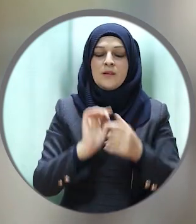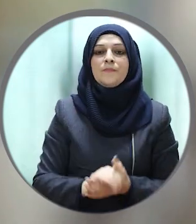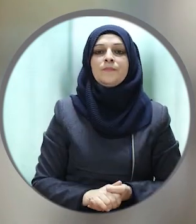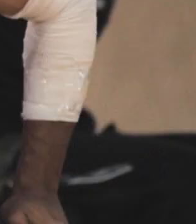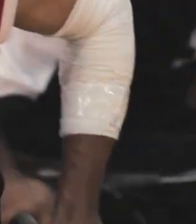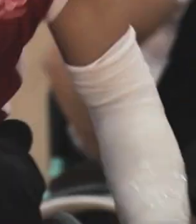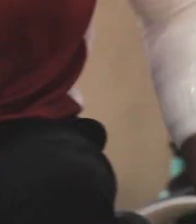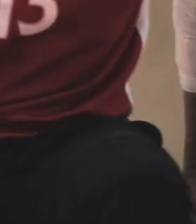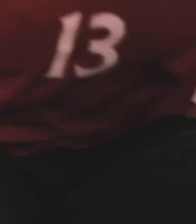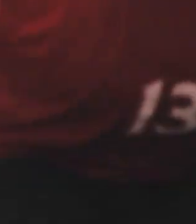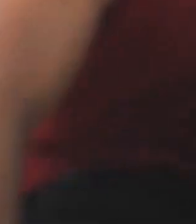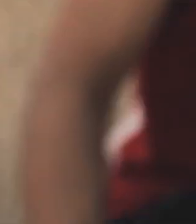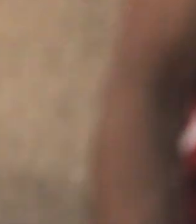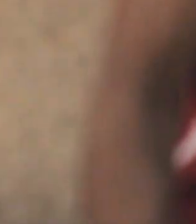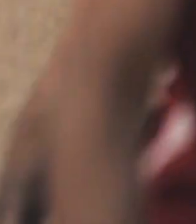37.3%.